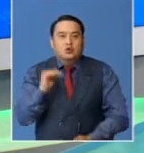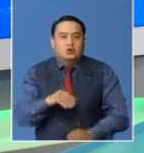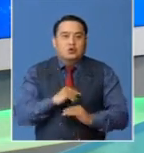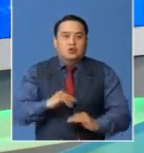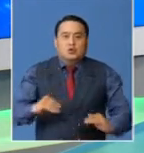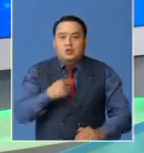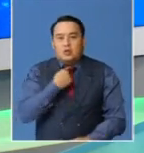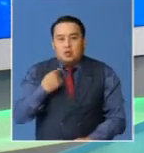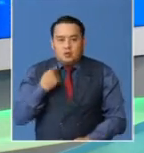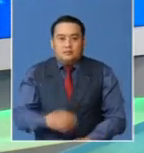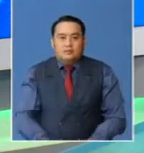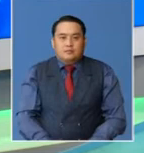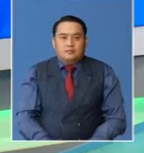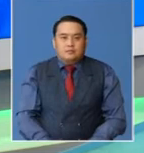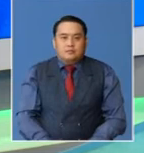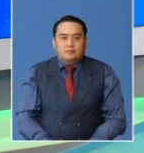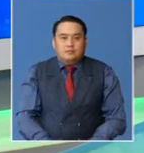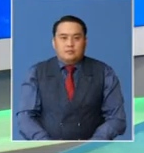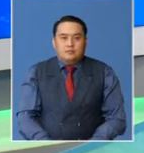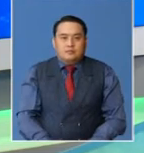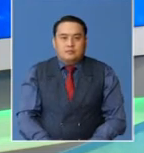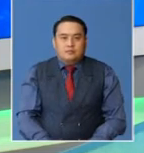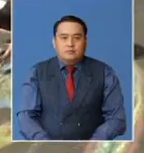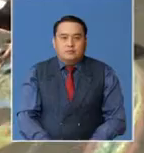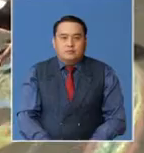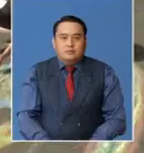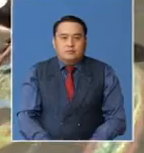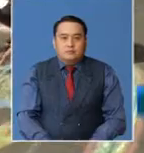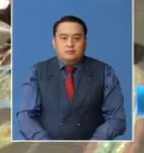детей Талдыкургана. Подробнее в материале корреспондента.